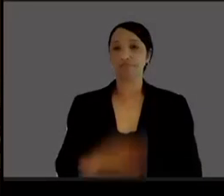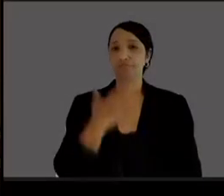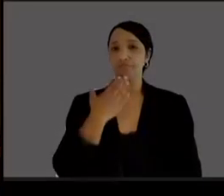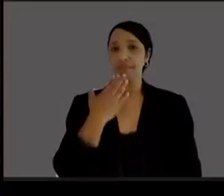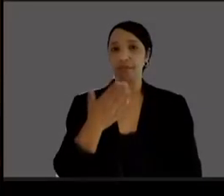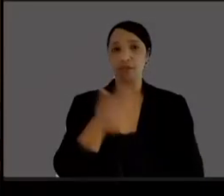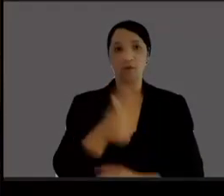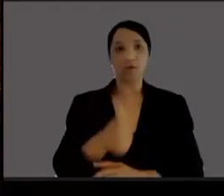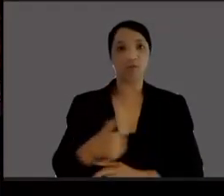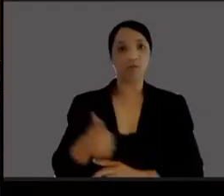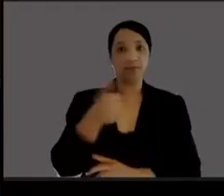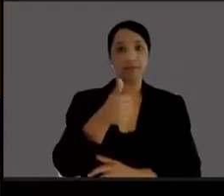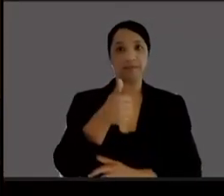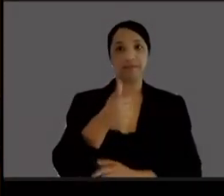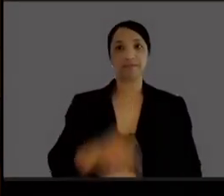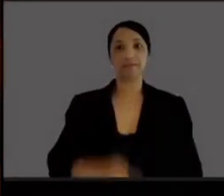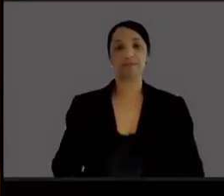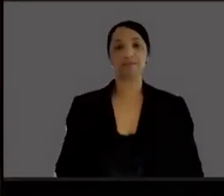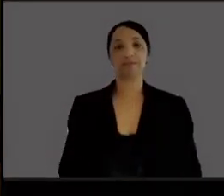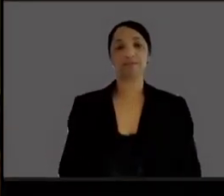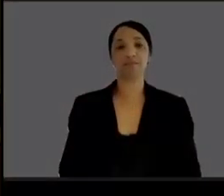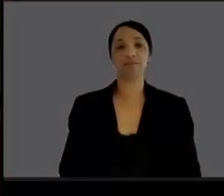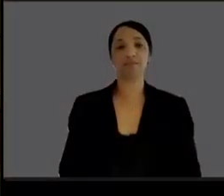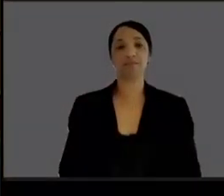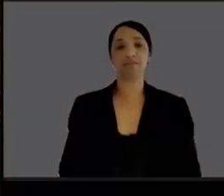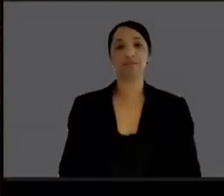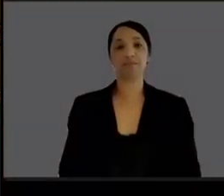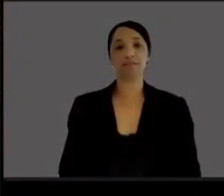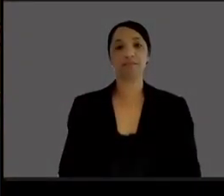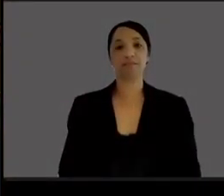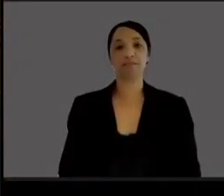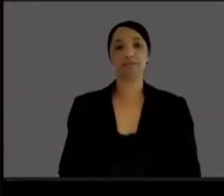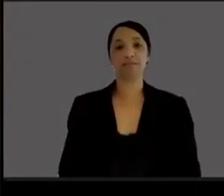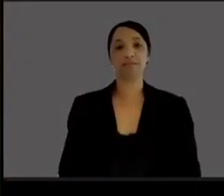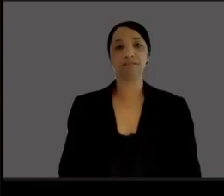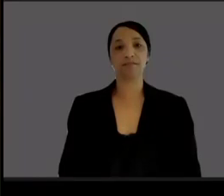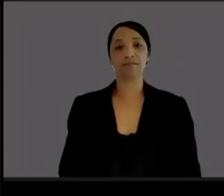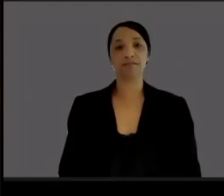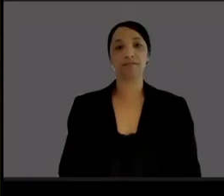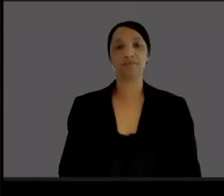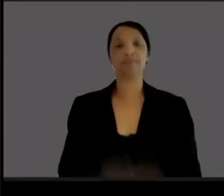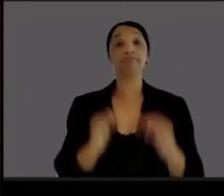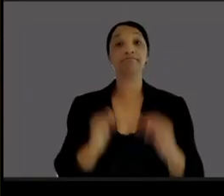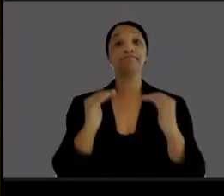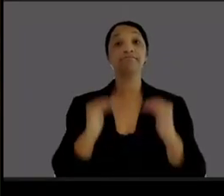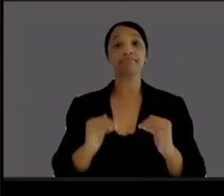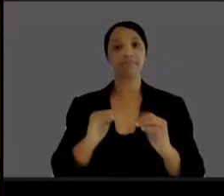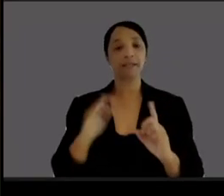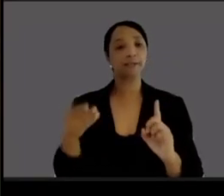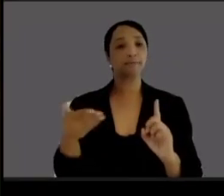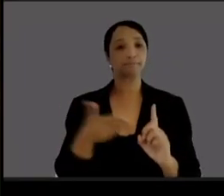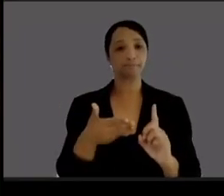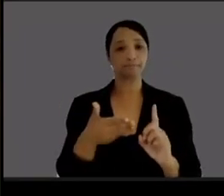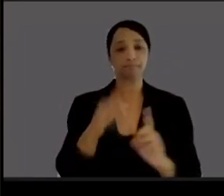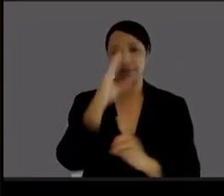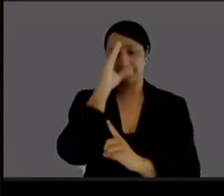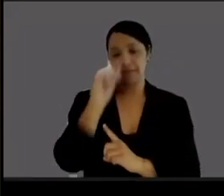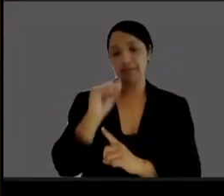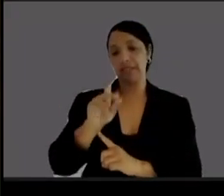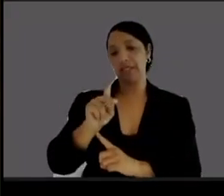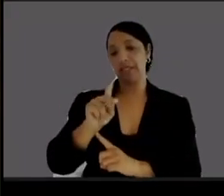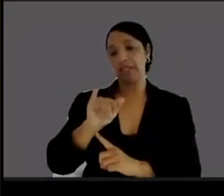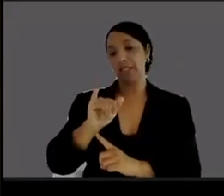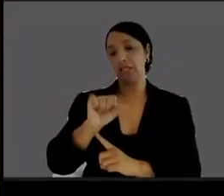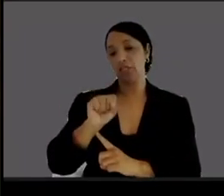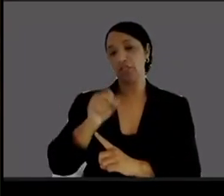たありがとうございましたでは次に日本国内閣総理